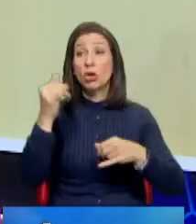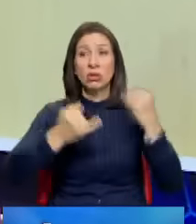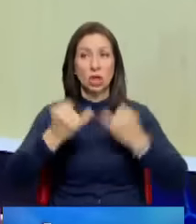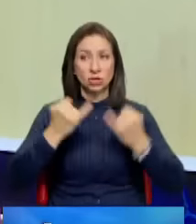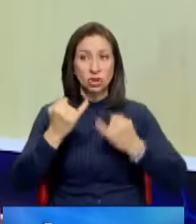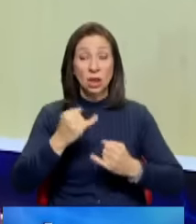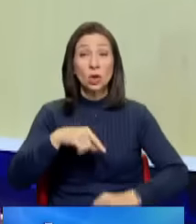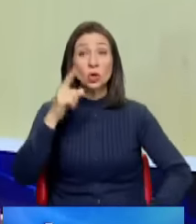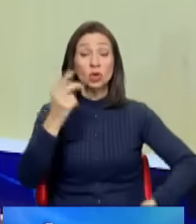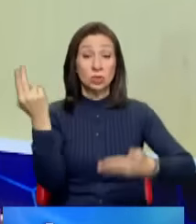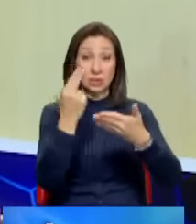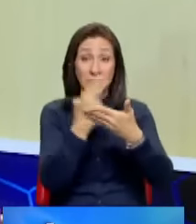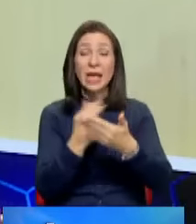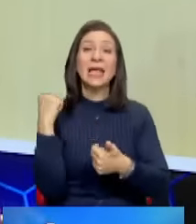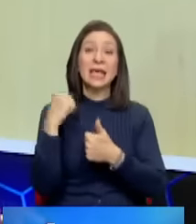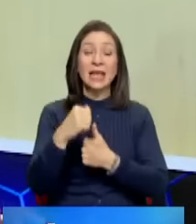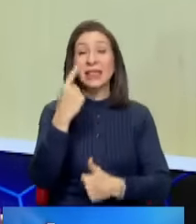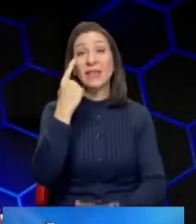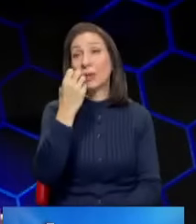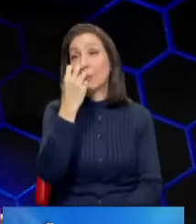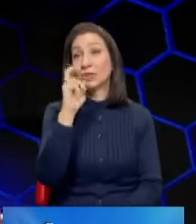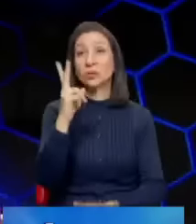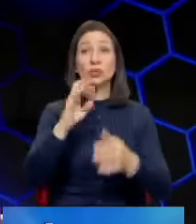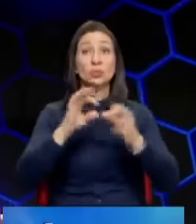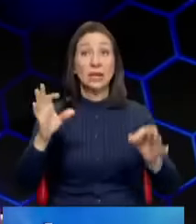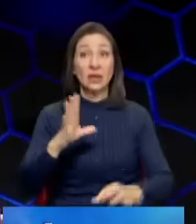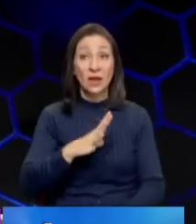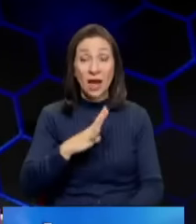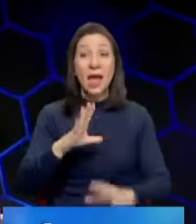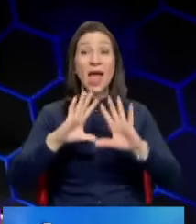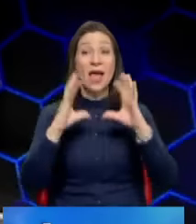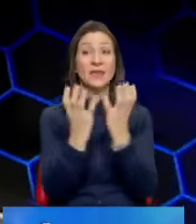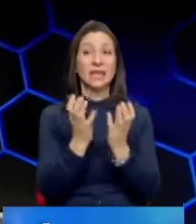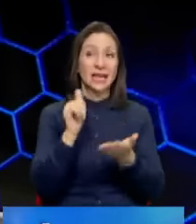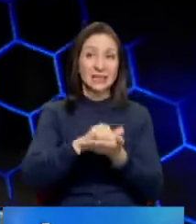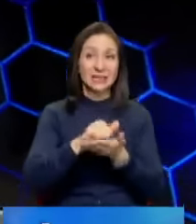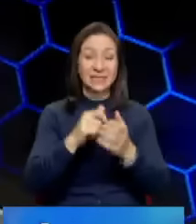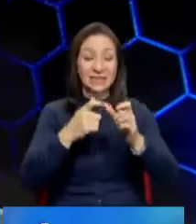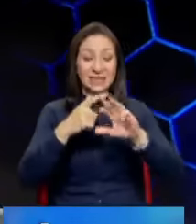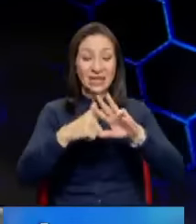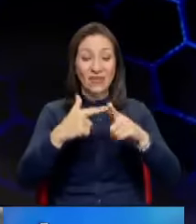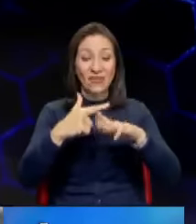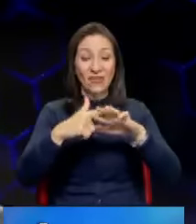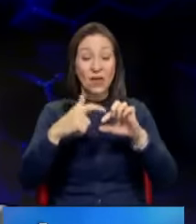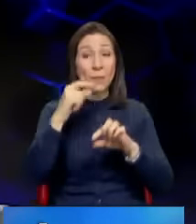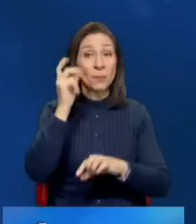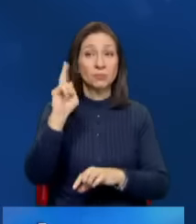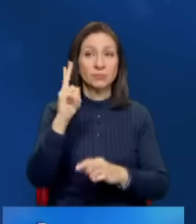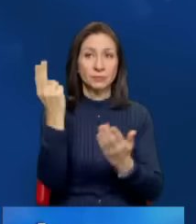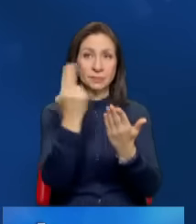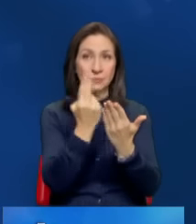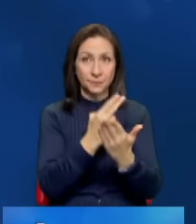tartışacak. Günün çizgilerinde de yine Devlet Bahçeli'nin sözleri var. Evrensel Gazetesi'nden Sefer Selvi'nin çizgilerine bakacağız